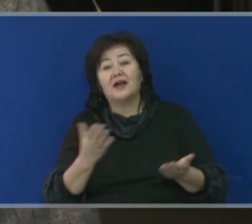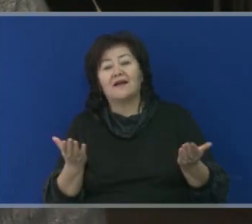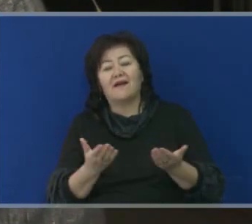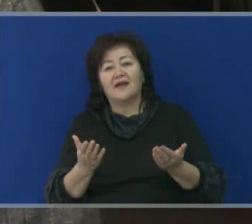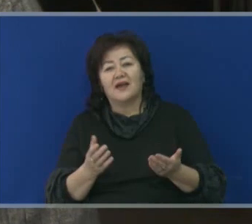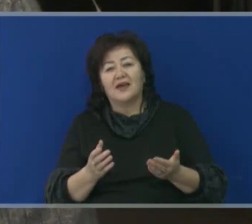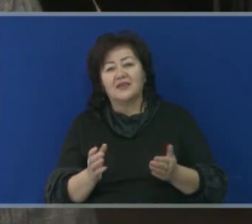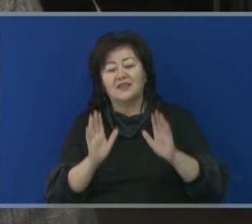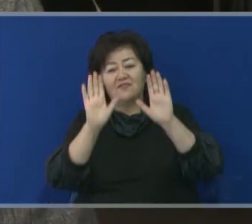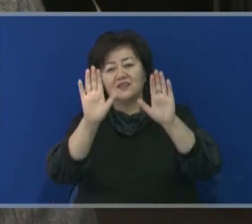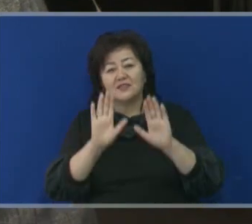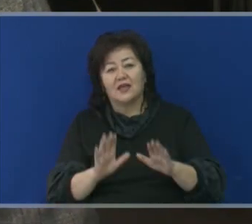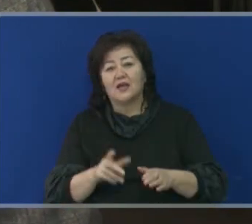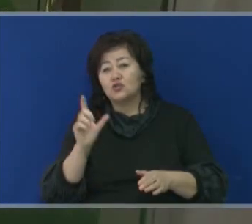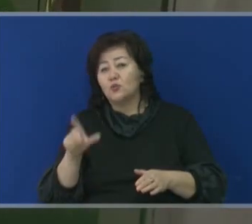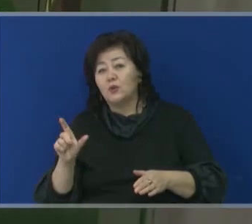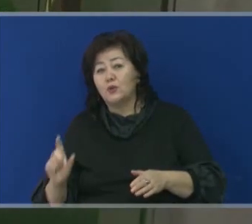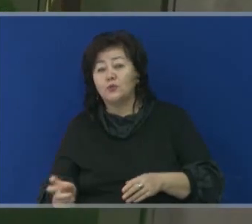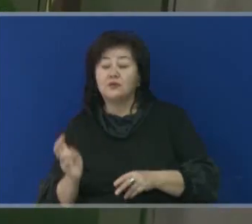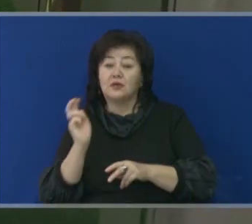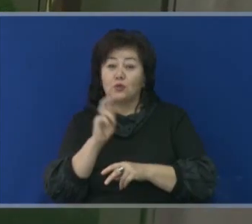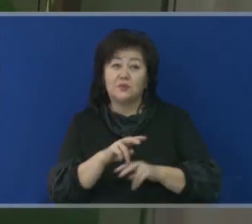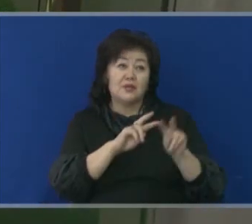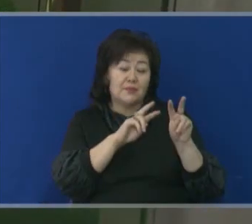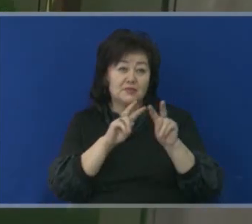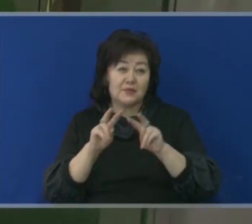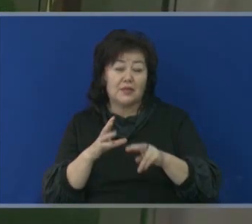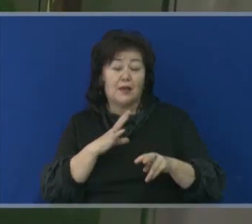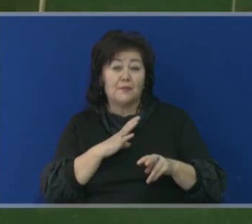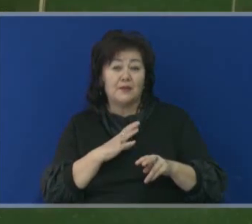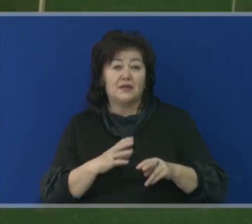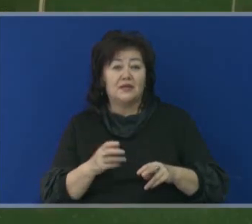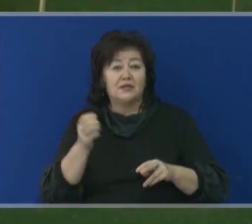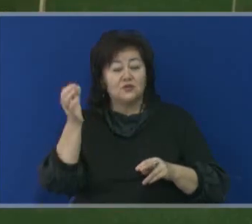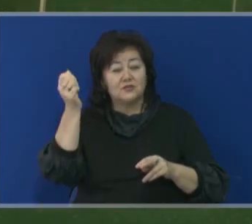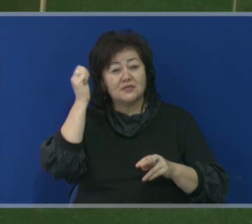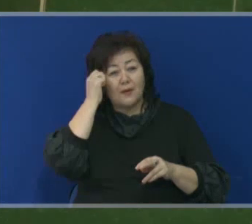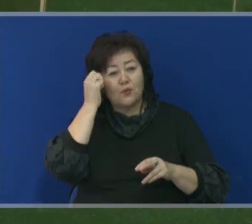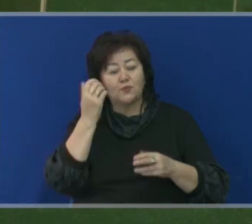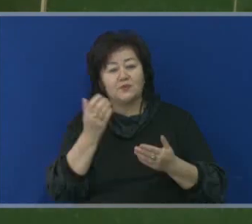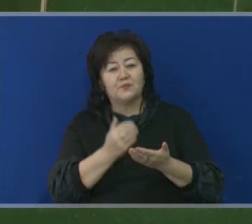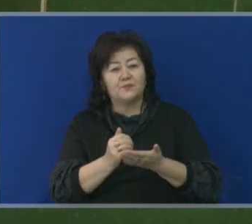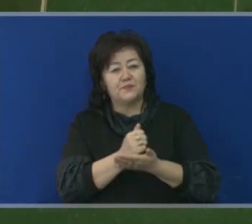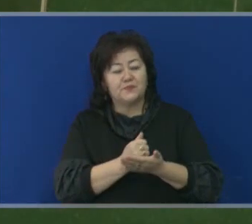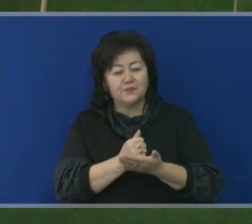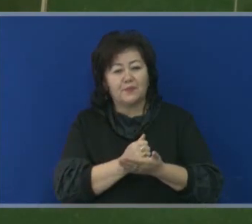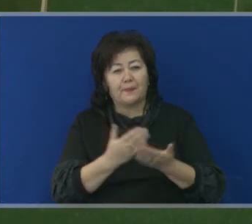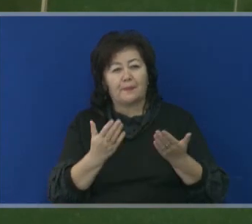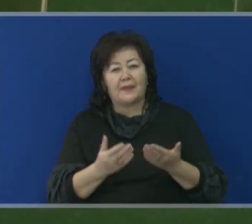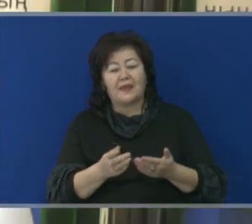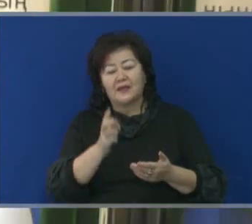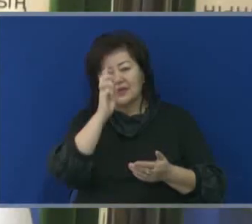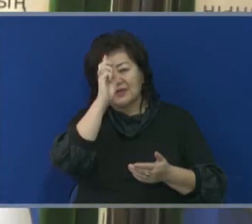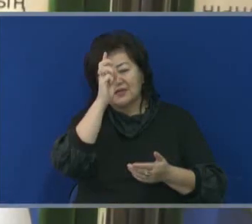чтобы посетители смогли это увидеть. Материалы, вошедшие в сборник, собраны из рукописей, хранящихся в Золотом фонде